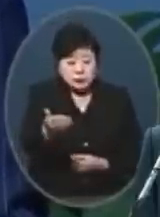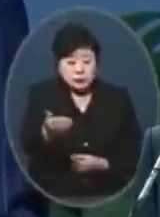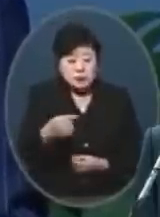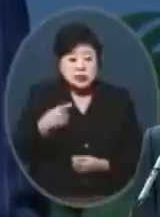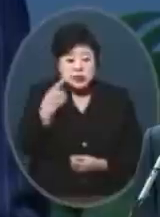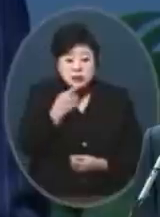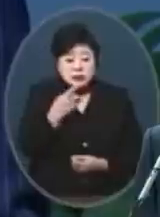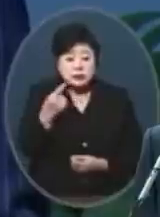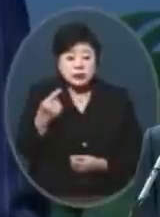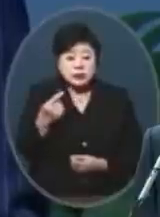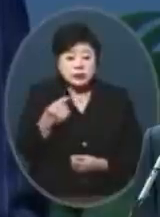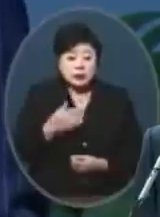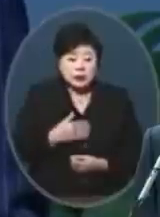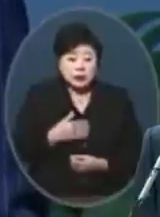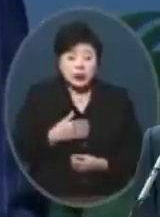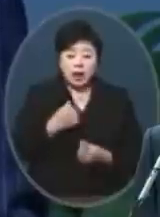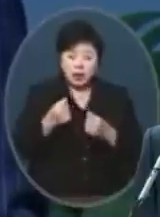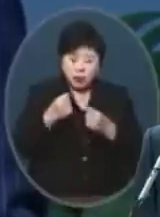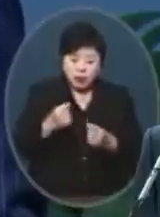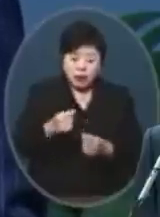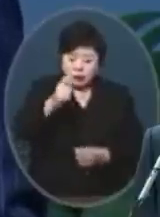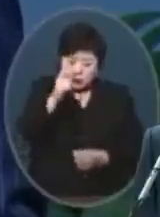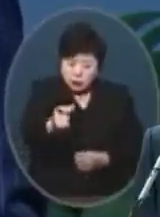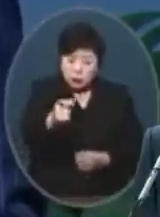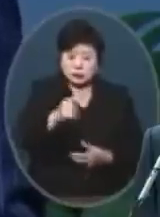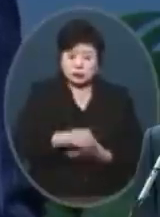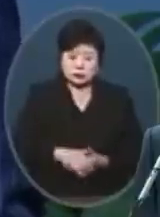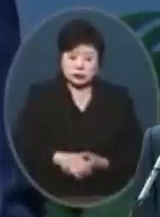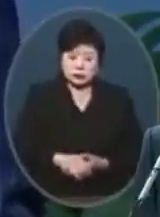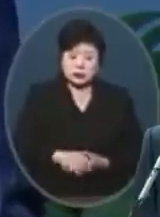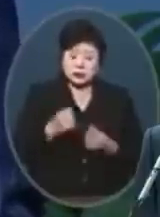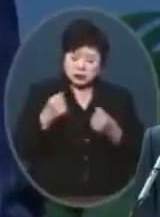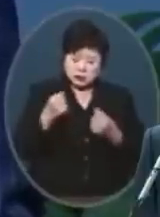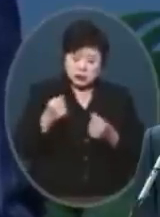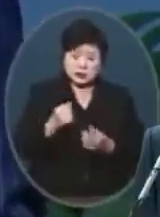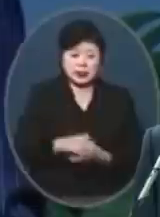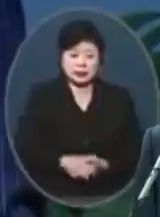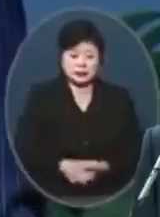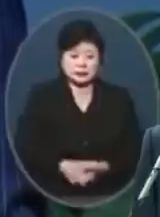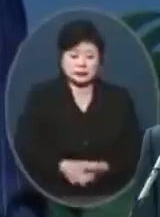여러분 보고 나는 건강하고 튼튼하고 씩씩합니다.